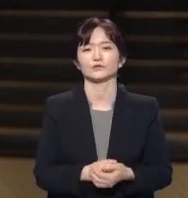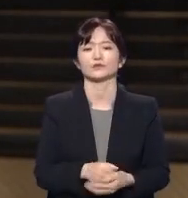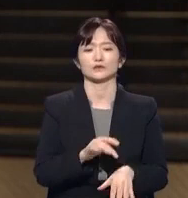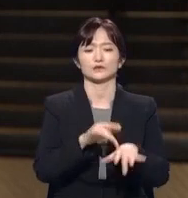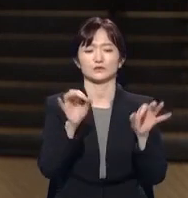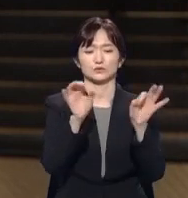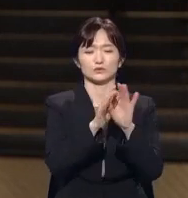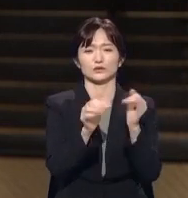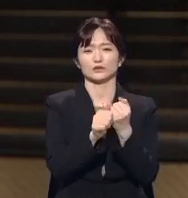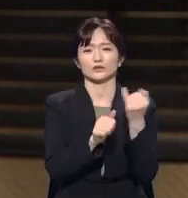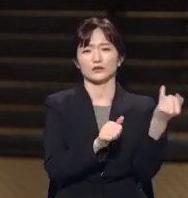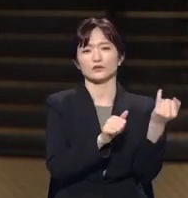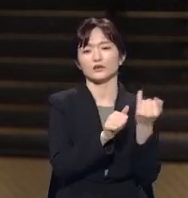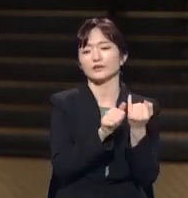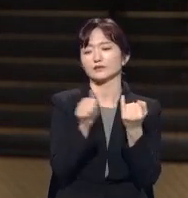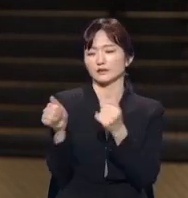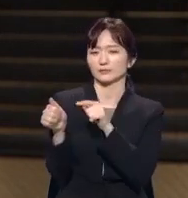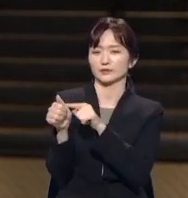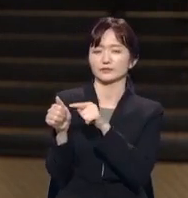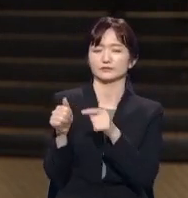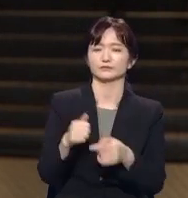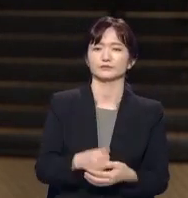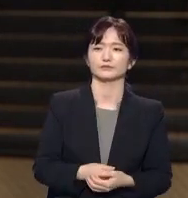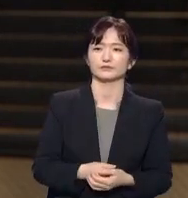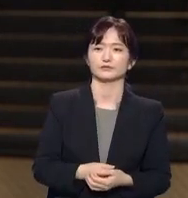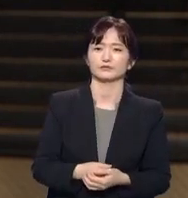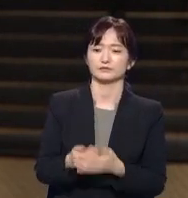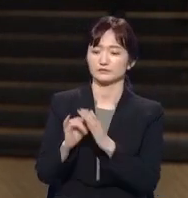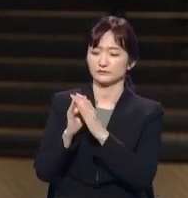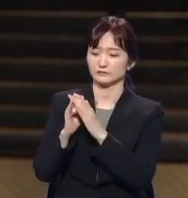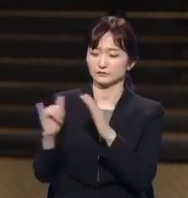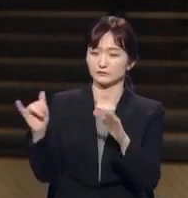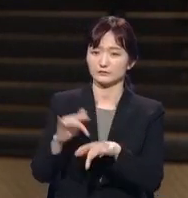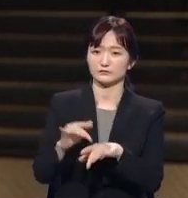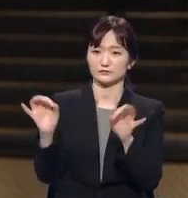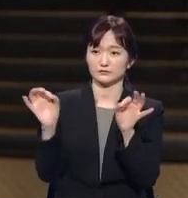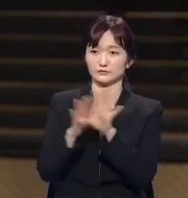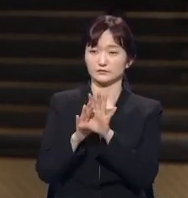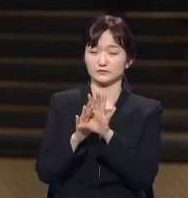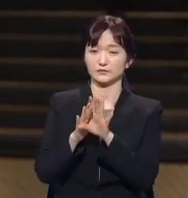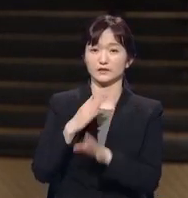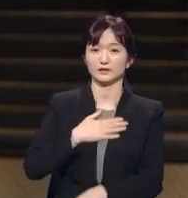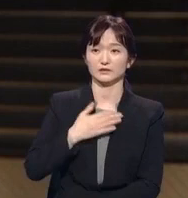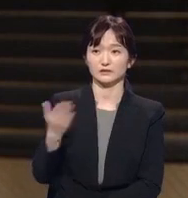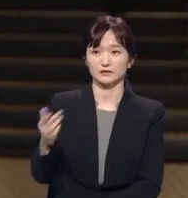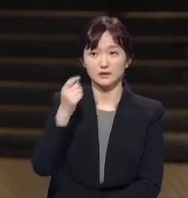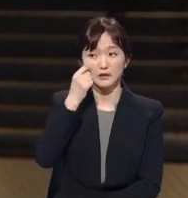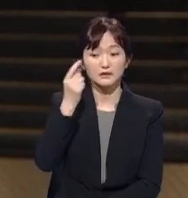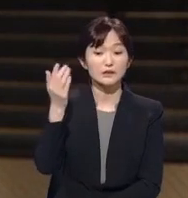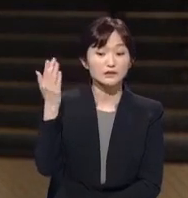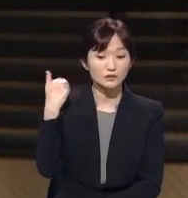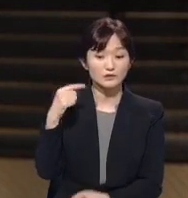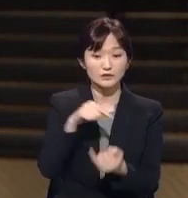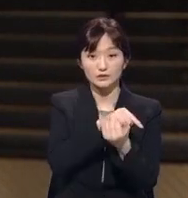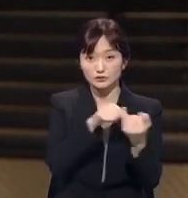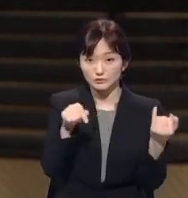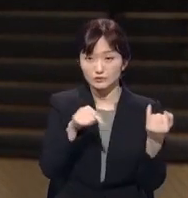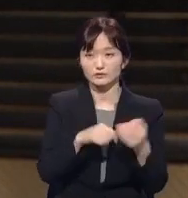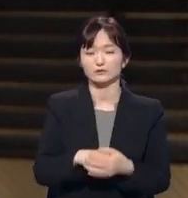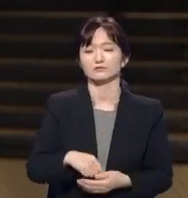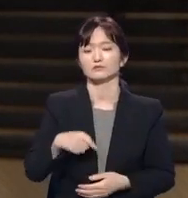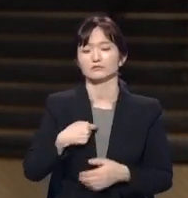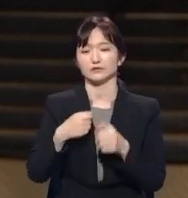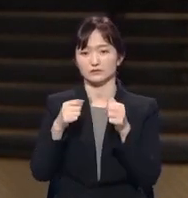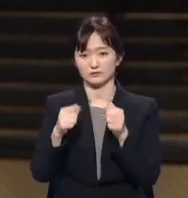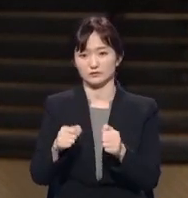여성의 남편이었습니다이 가족들에게 실종 사실을 알리기 한 달 전쯤에 사건을 저질렀고요 자기가 머물고